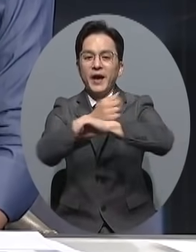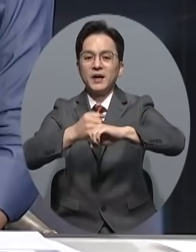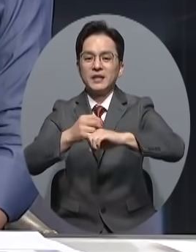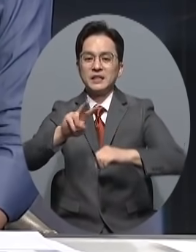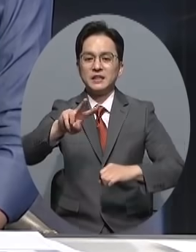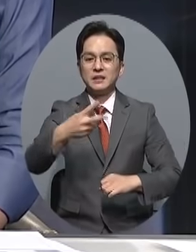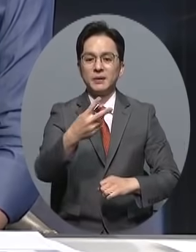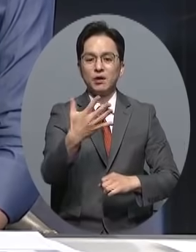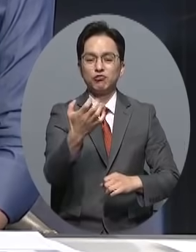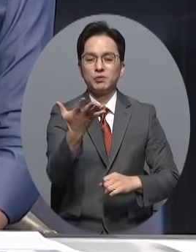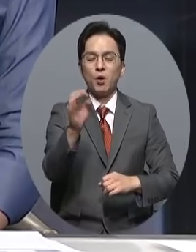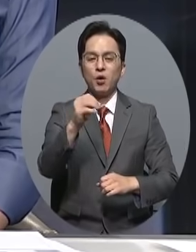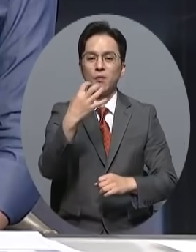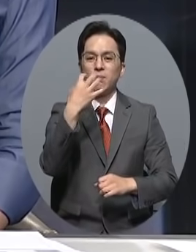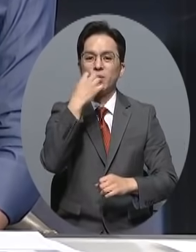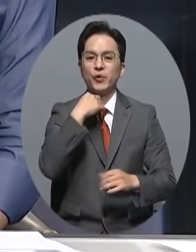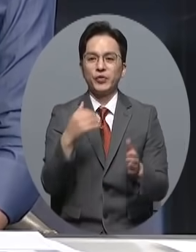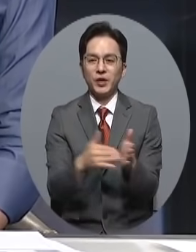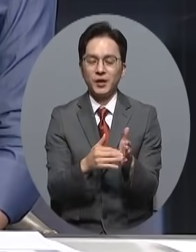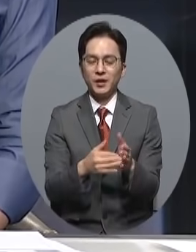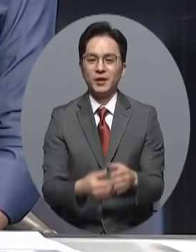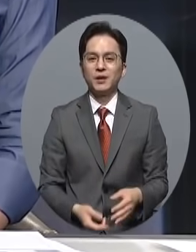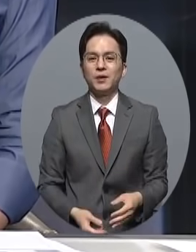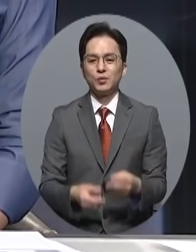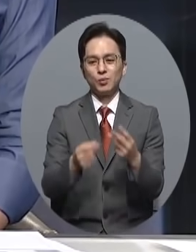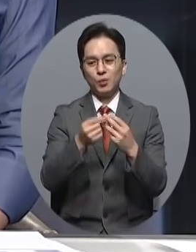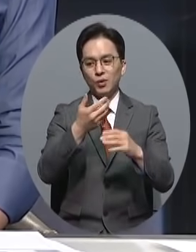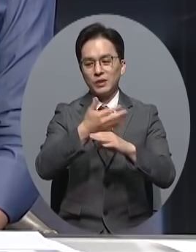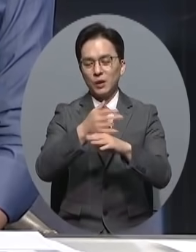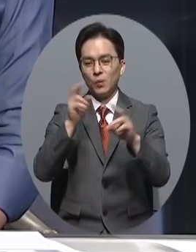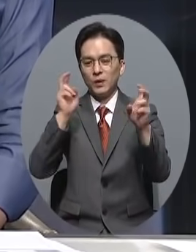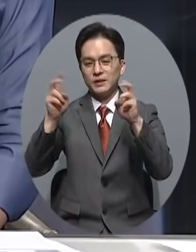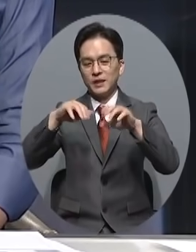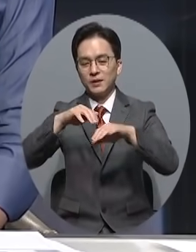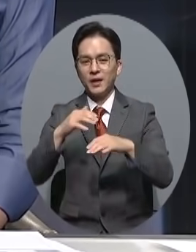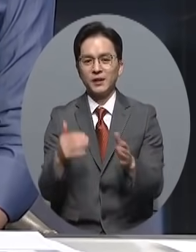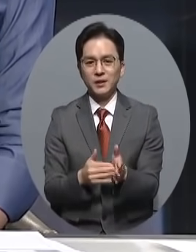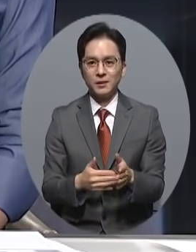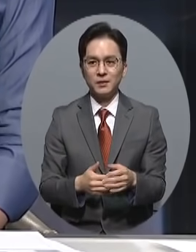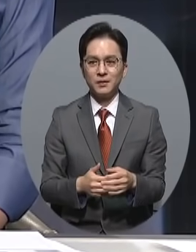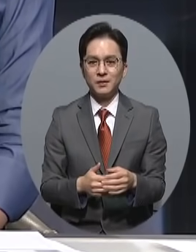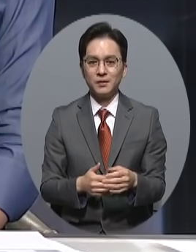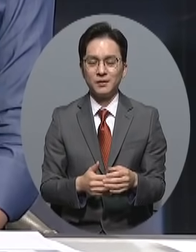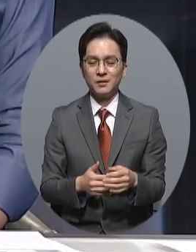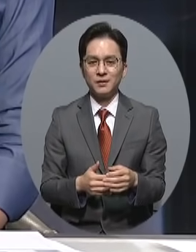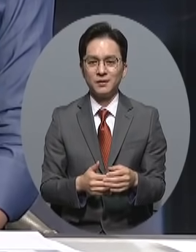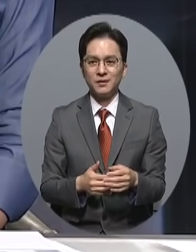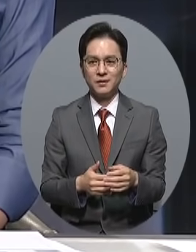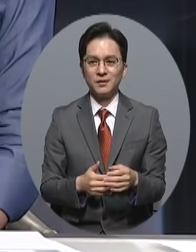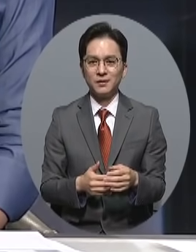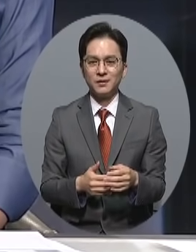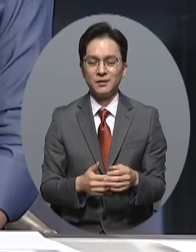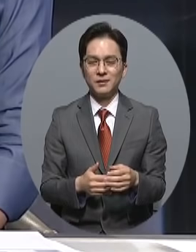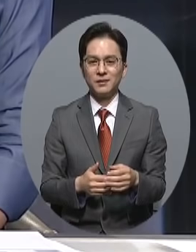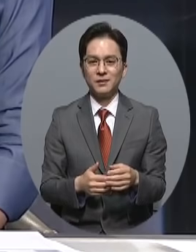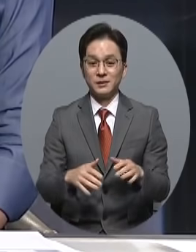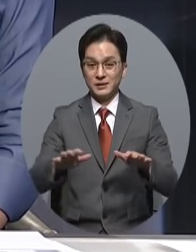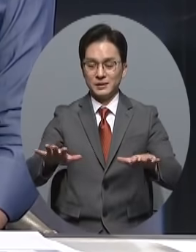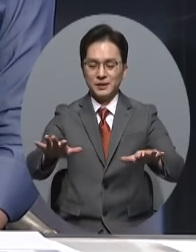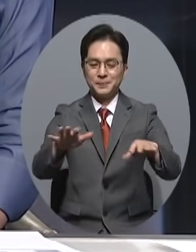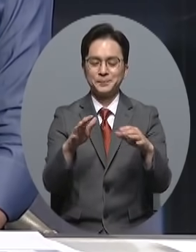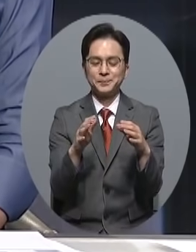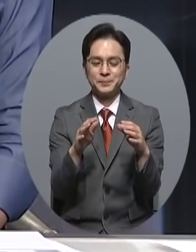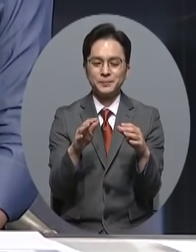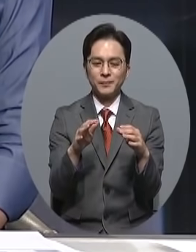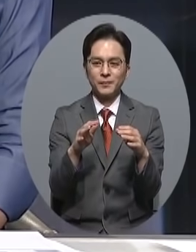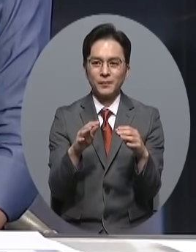지정을 하면서 2,300억 원 정도 손해를 봤다 네. 또 이런 보도도 나오고 있습니다. 누군가 손해를 보거나 하면은 누군가 또 이득을